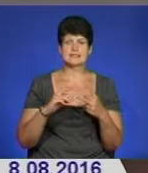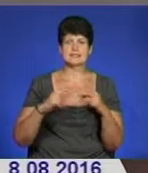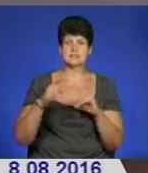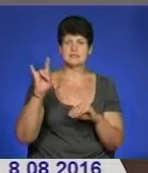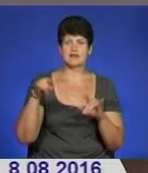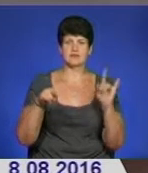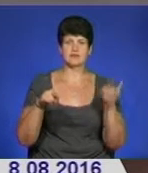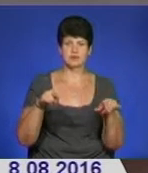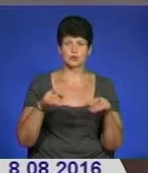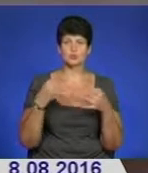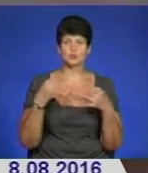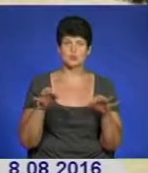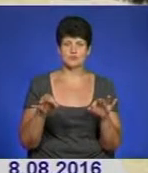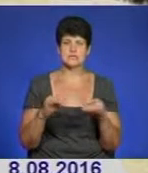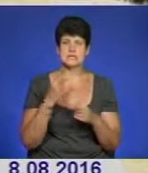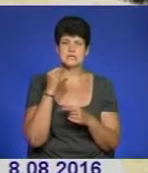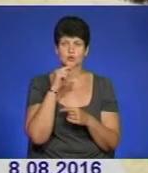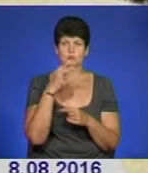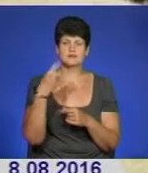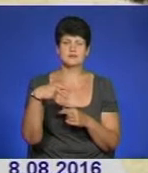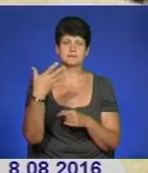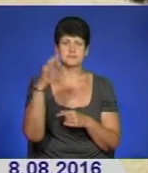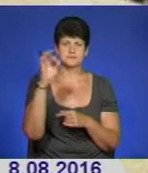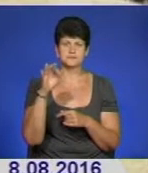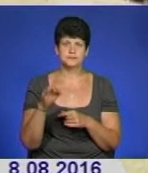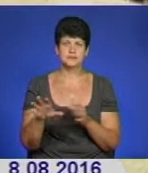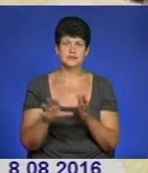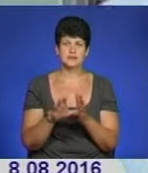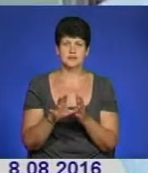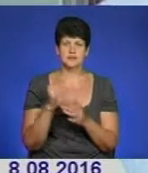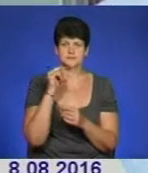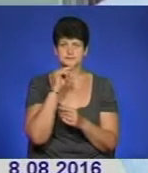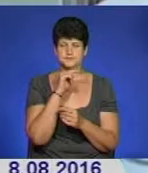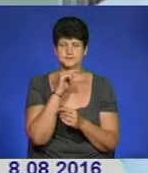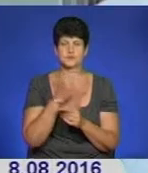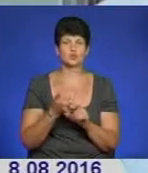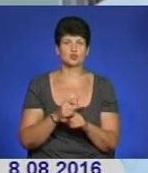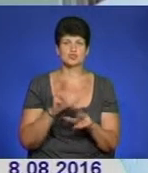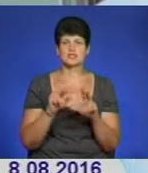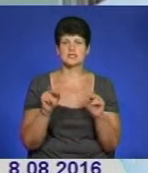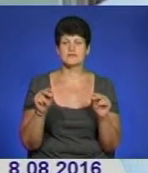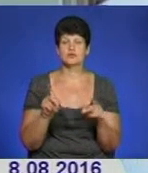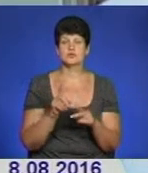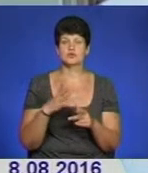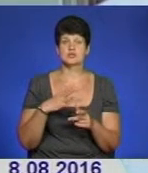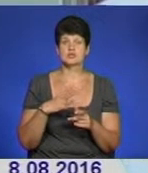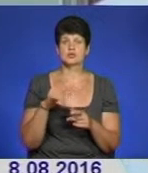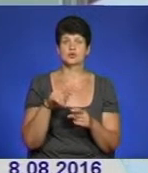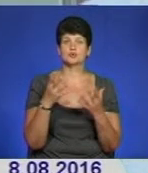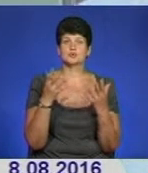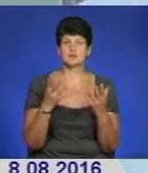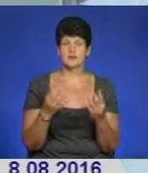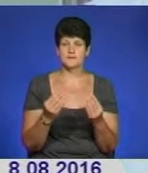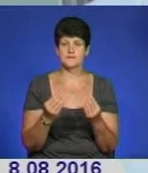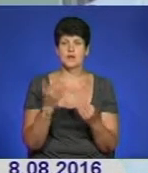вікон, дозволять зекономити до 25% енергетичних ресурсів. Ми дуже щасливі, що ми дочекалися того днів,